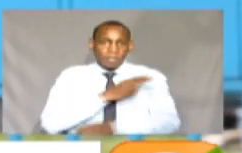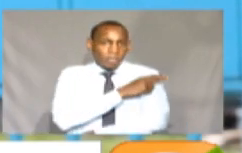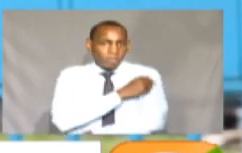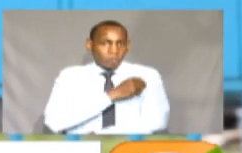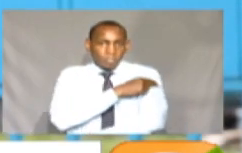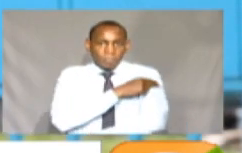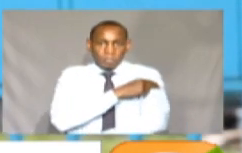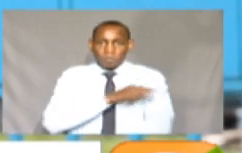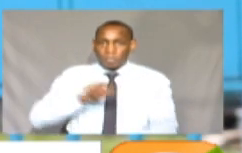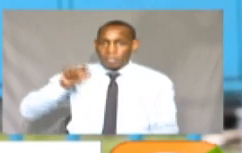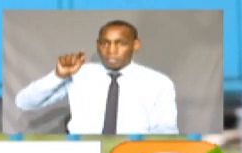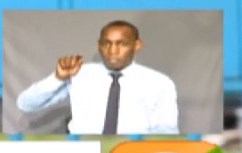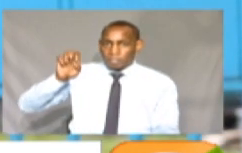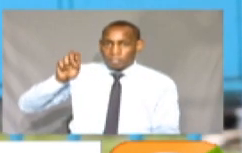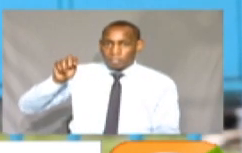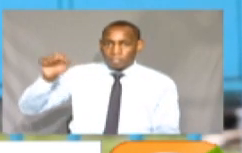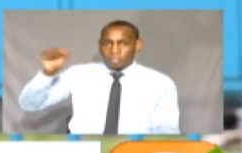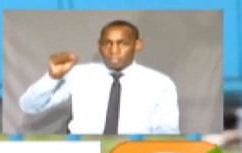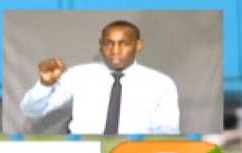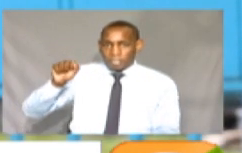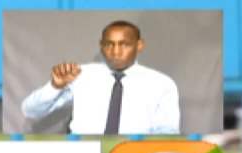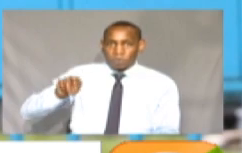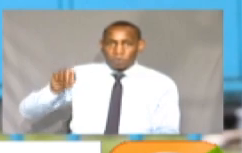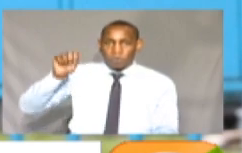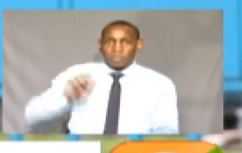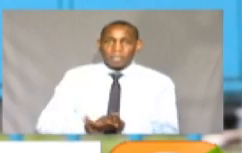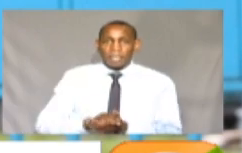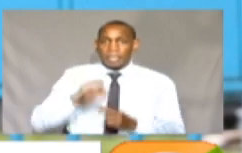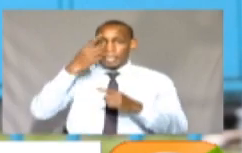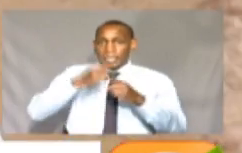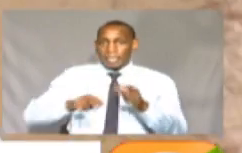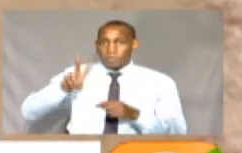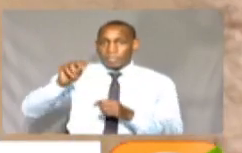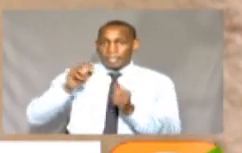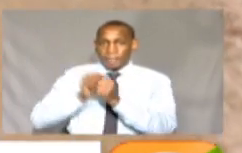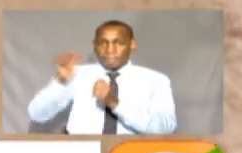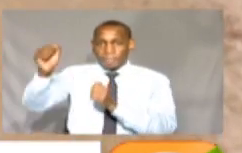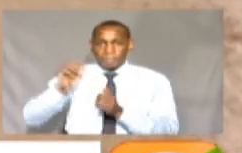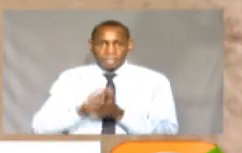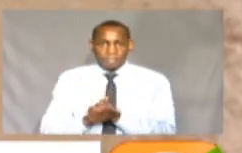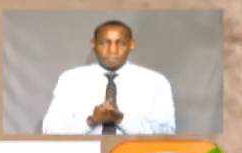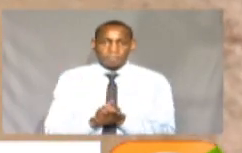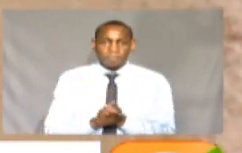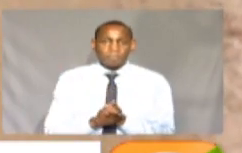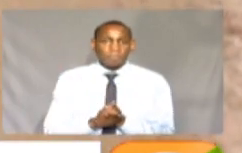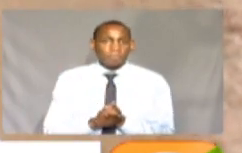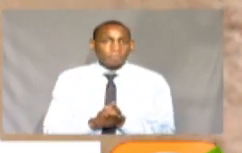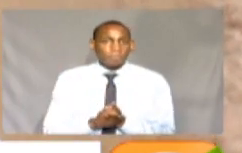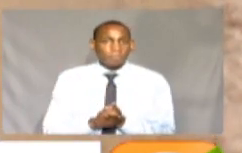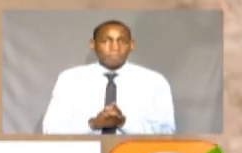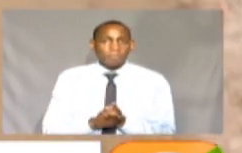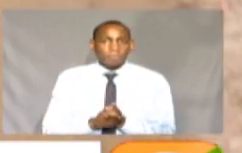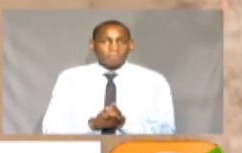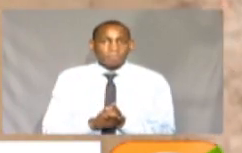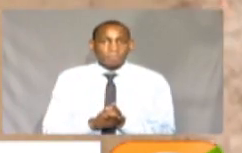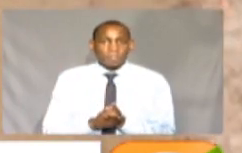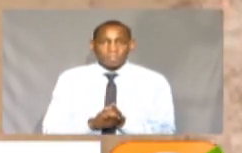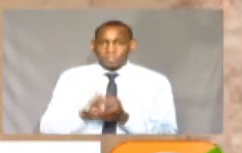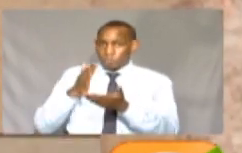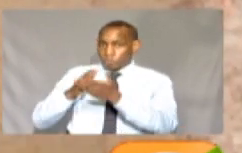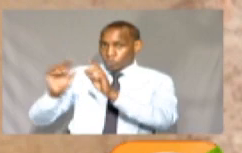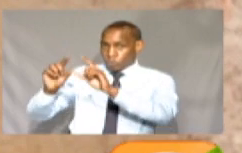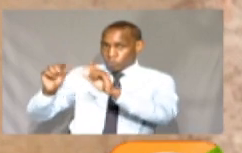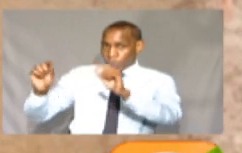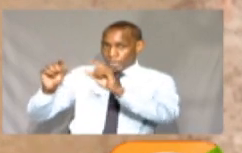ya Akichelesit eneo la Teso Kaskazini mnamo mwaka 2015. Kaunti inatudanganya. Jusa alituambia